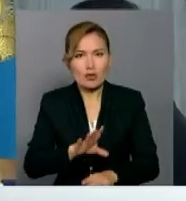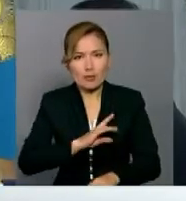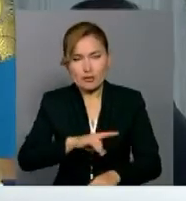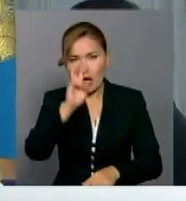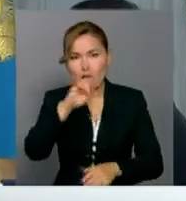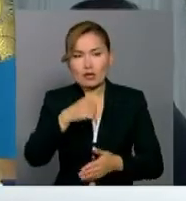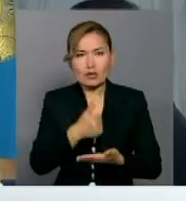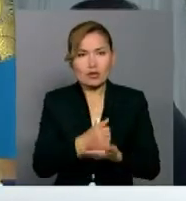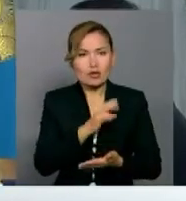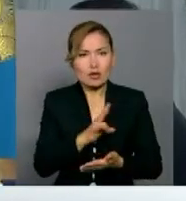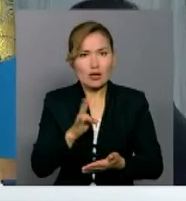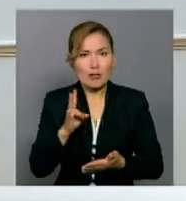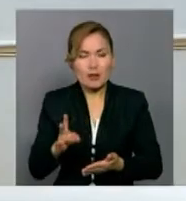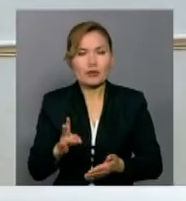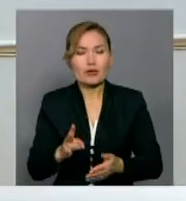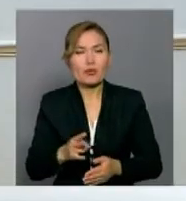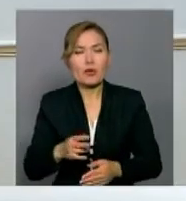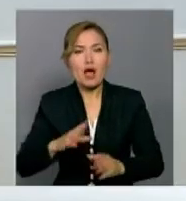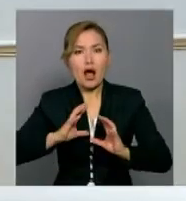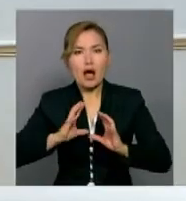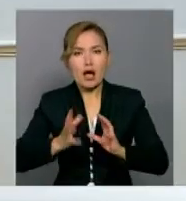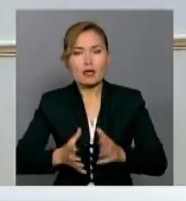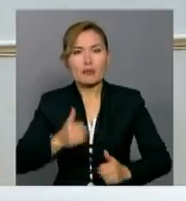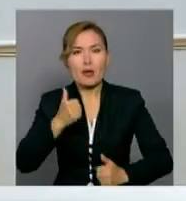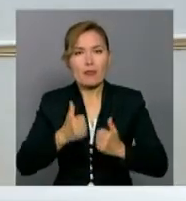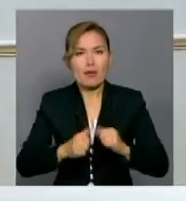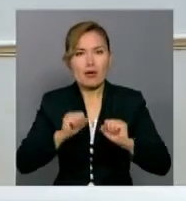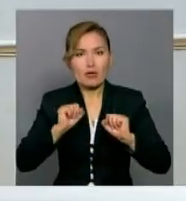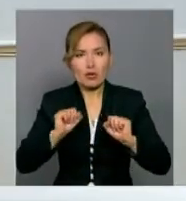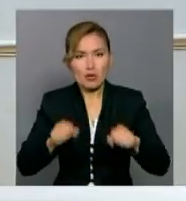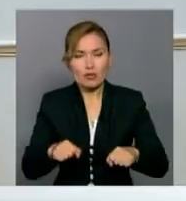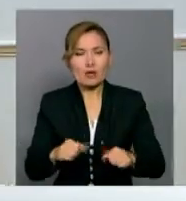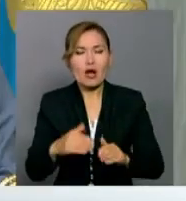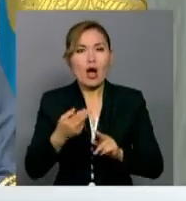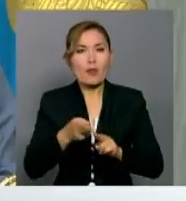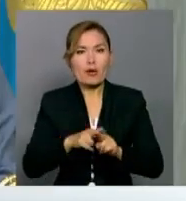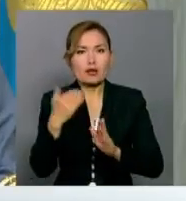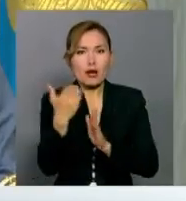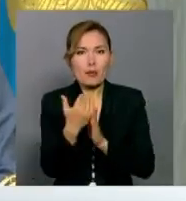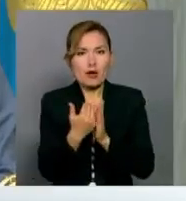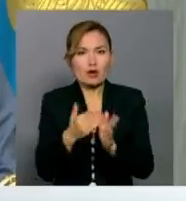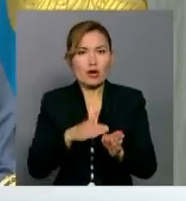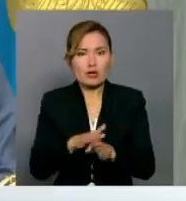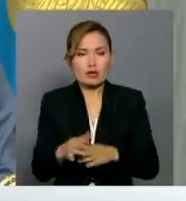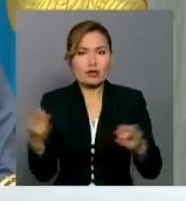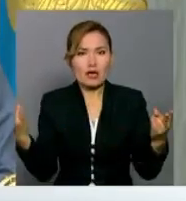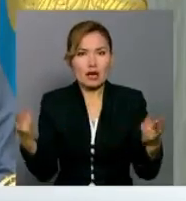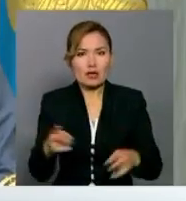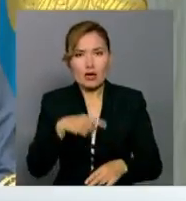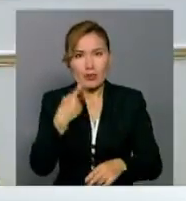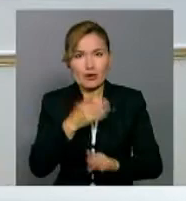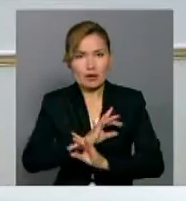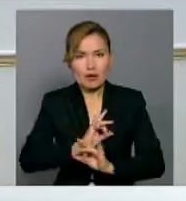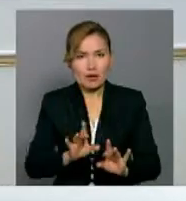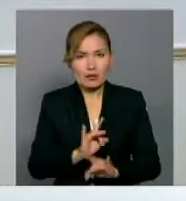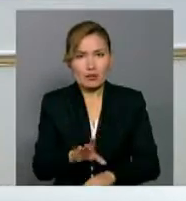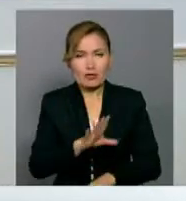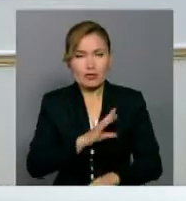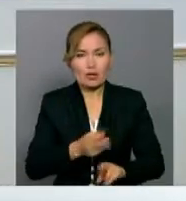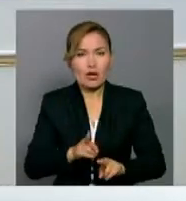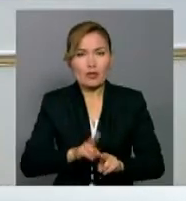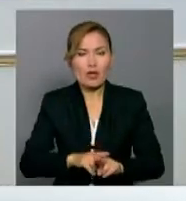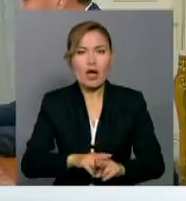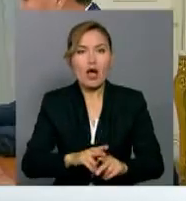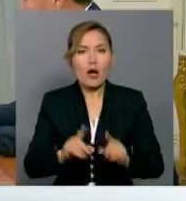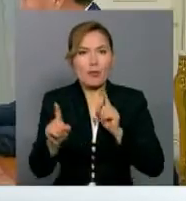кезегінде елбасы ғаламдық бәсекелестік күшейген кезеңде бұл бағдарламаны кешенді түрде жүзеге асыру қажеттігін қадап айтты.